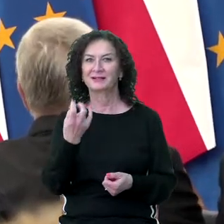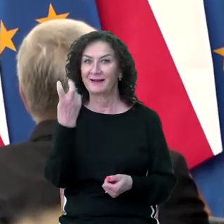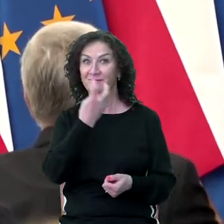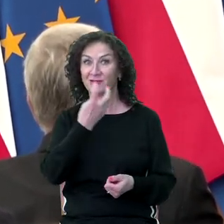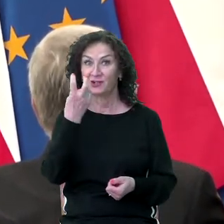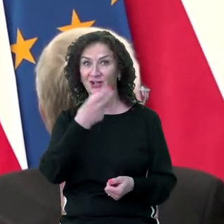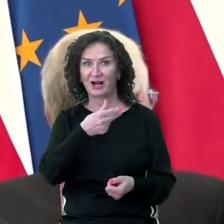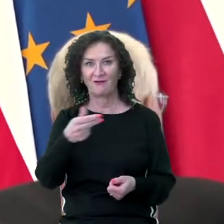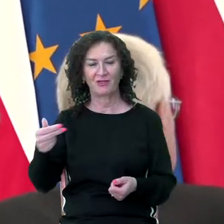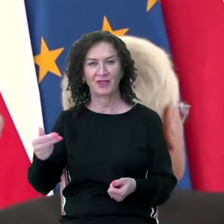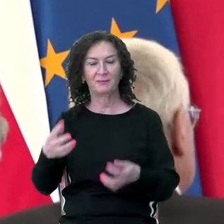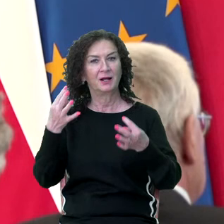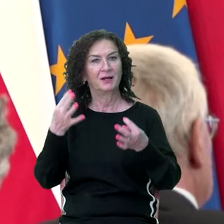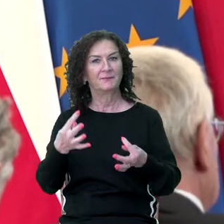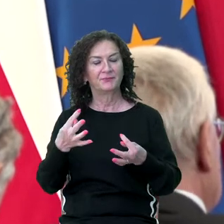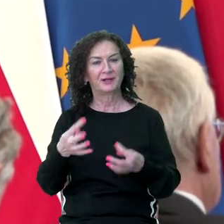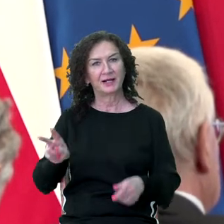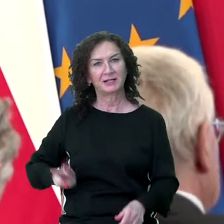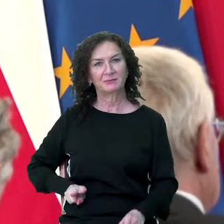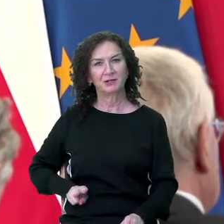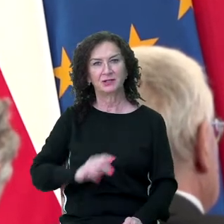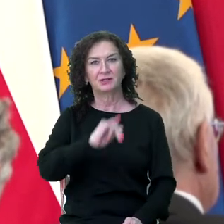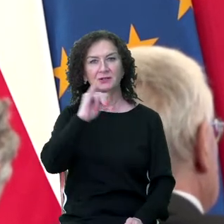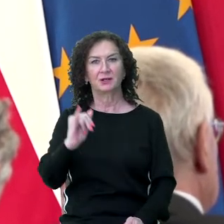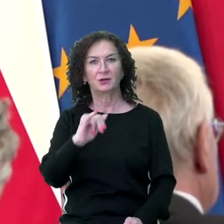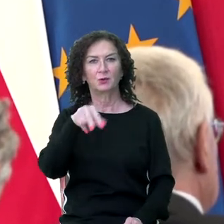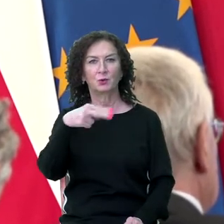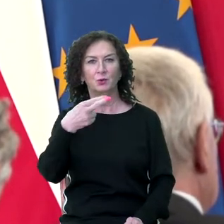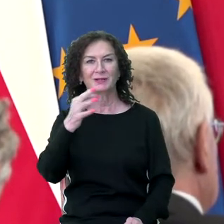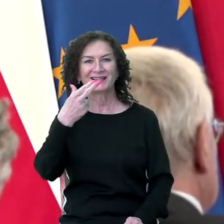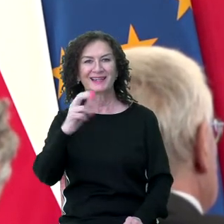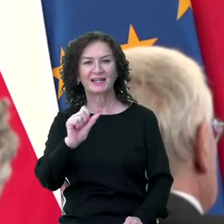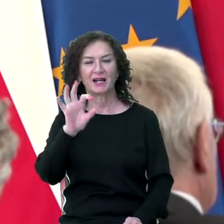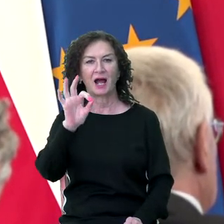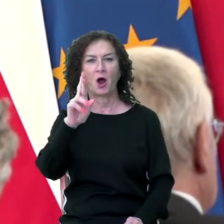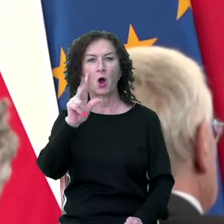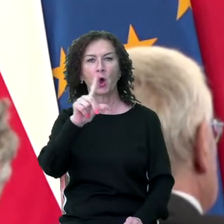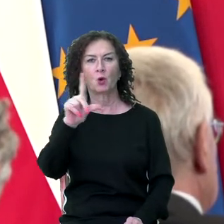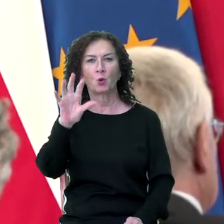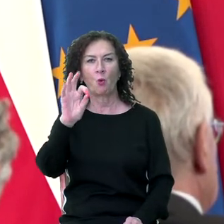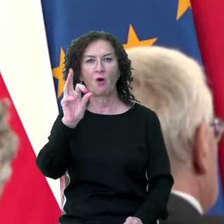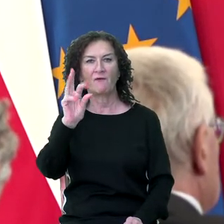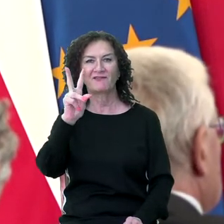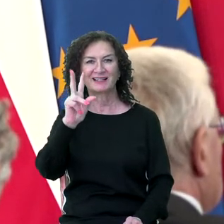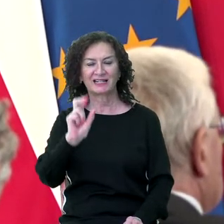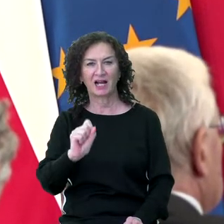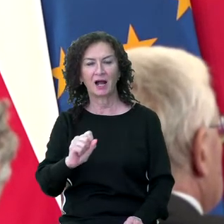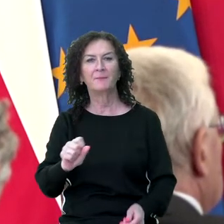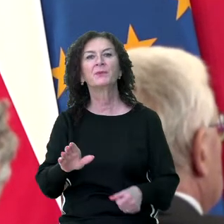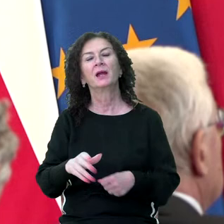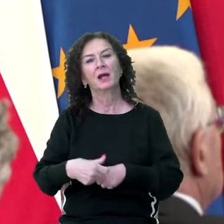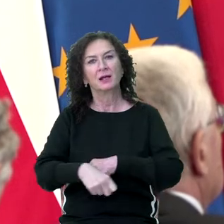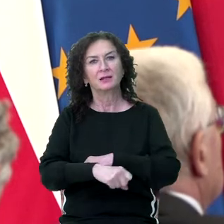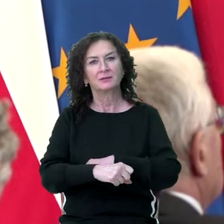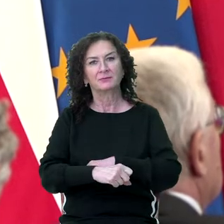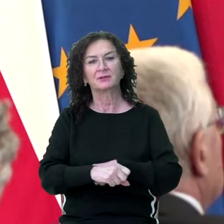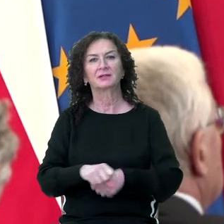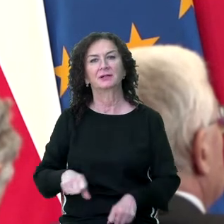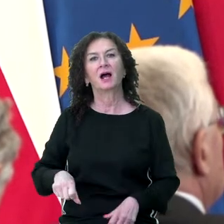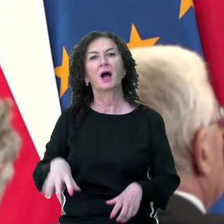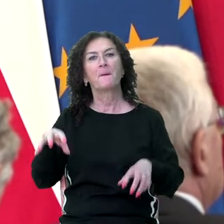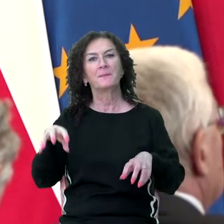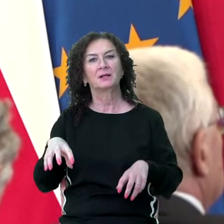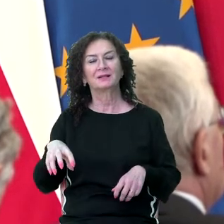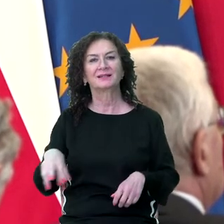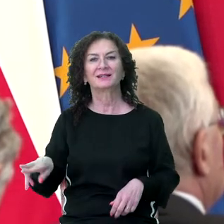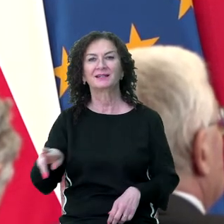Państwa, Pani Minister Justyna Orłowska, pełnomocnik Prezesa Rady Ministrów do spraw GovTech. Zapraszam serdecznie. Wystąpienie